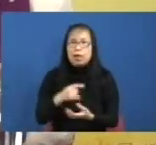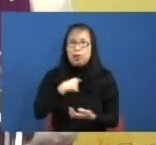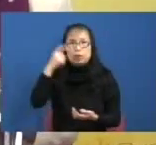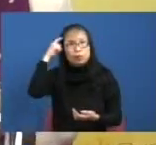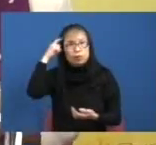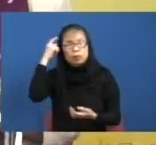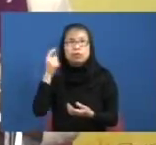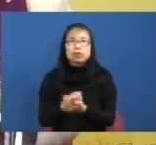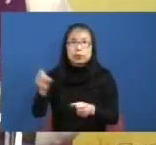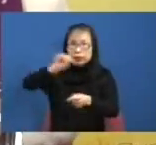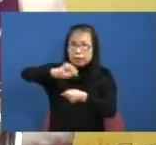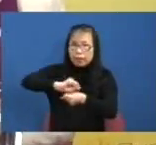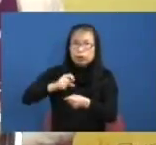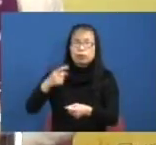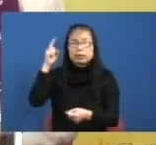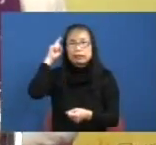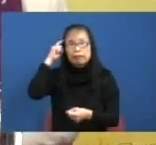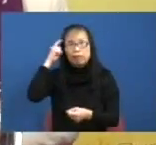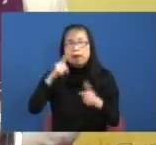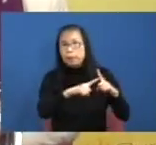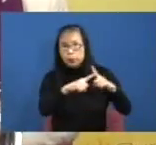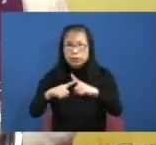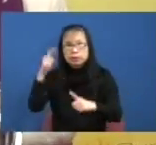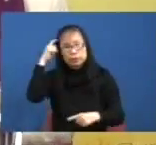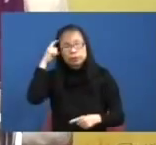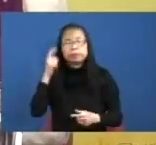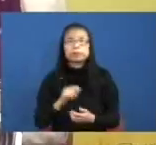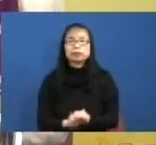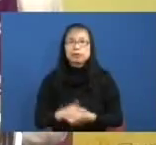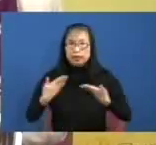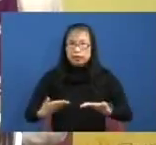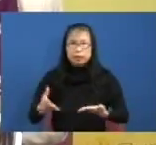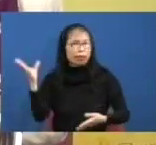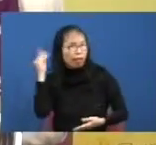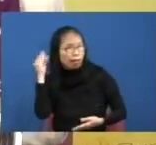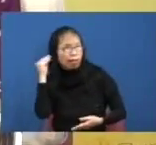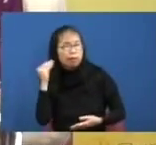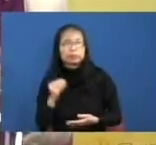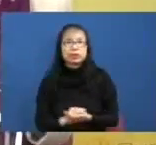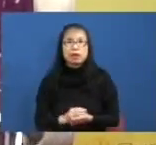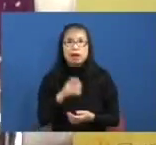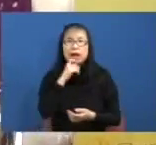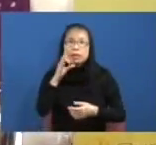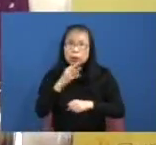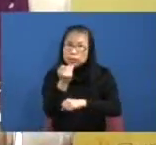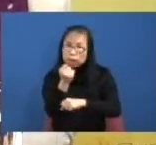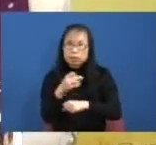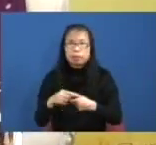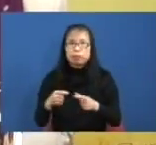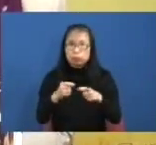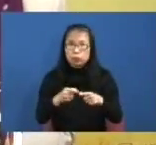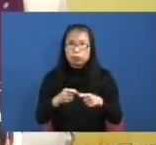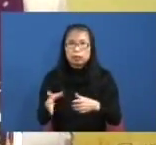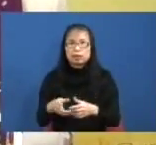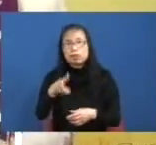去增長，令到人比較實在啲啦。咁但係咧，今日咧，我聽到咧就話，30公里最近咧就西